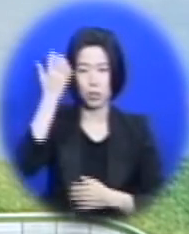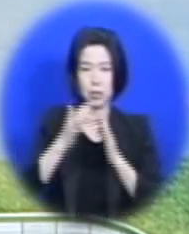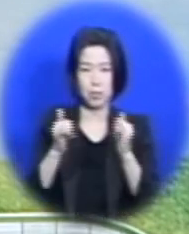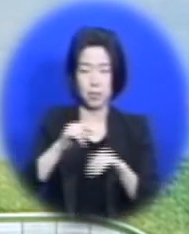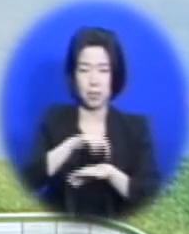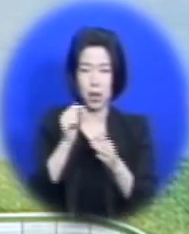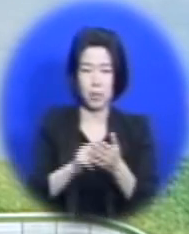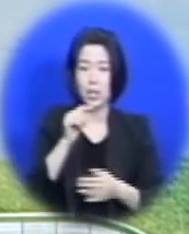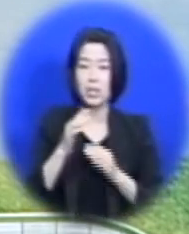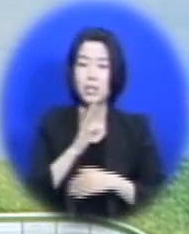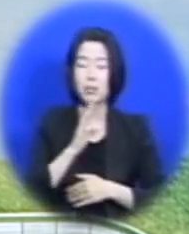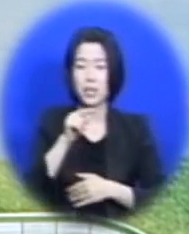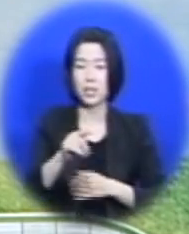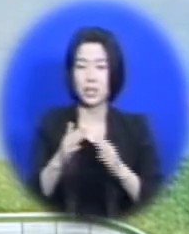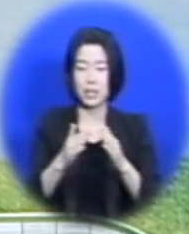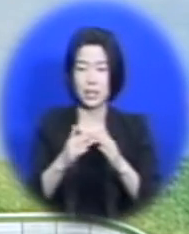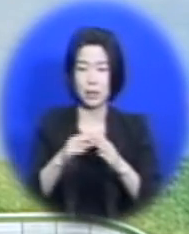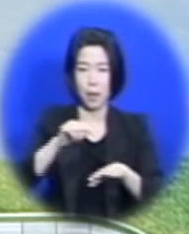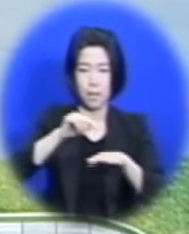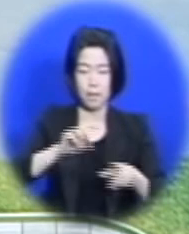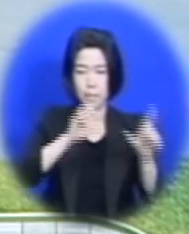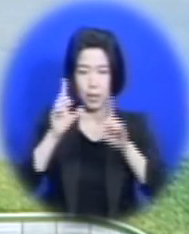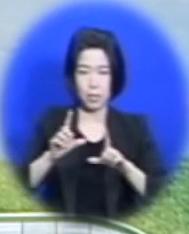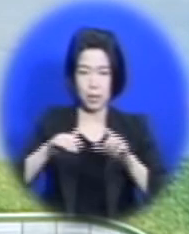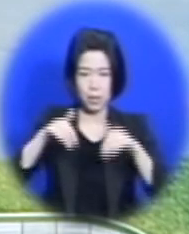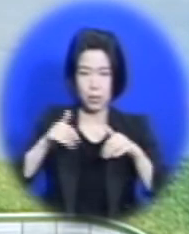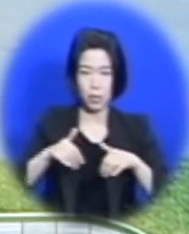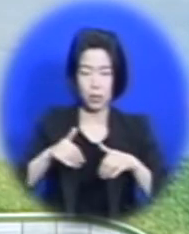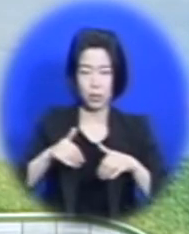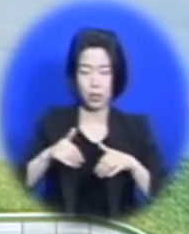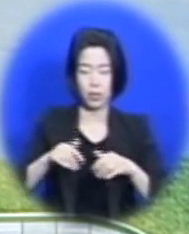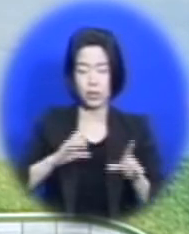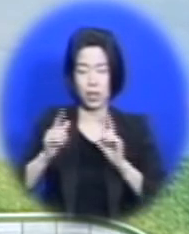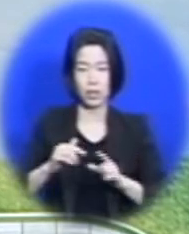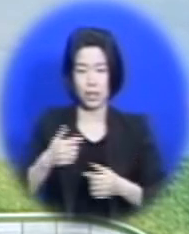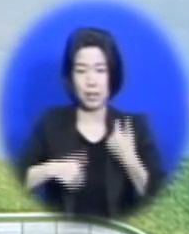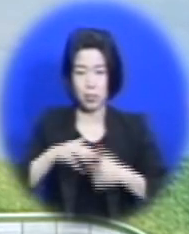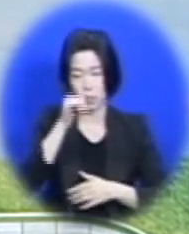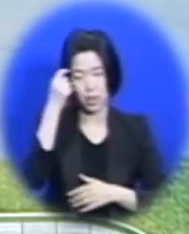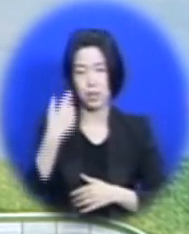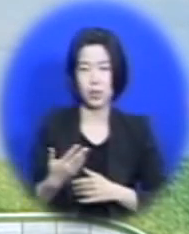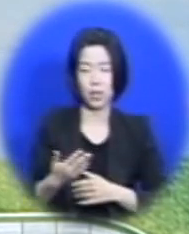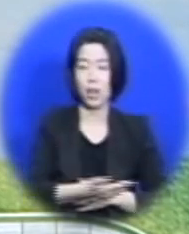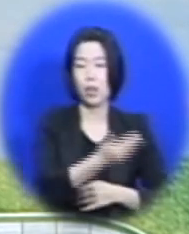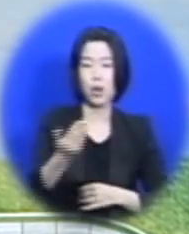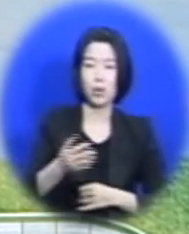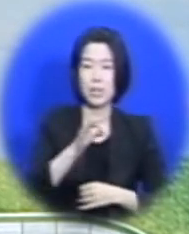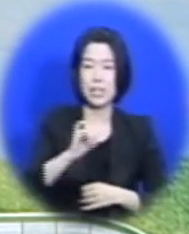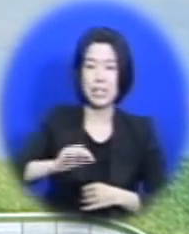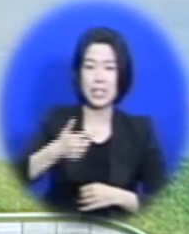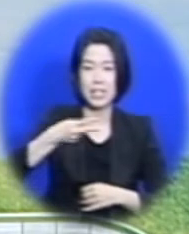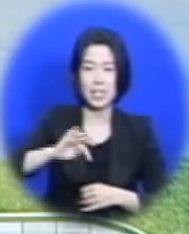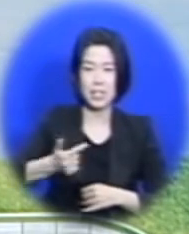정말 그 집에 종노릇 하는 것이 기쁨이 있었겠습니까? 여러분, 여러분이 인신매매꾼에게 붙들려서